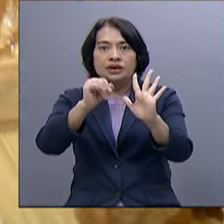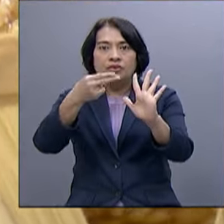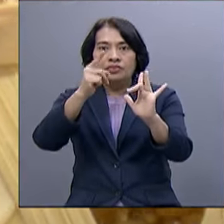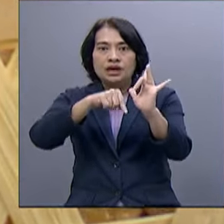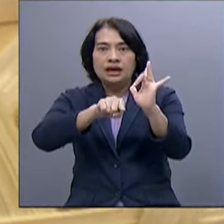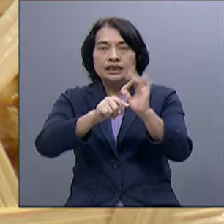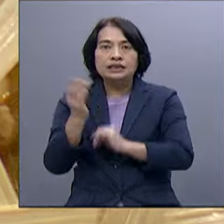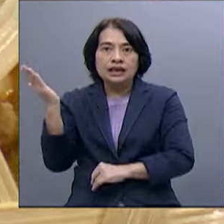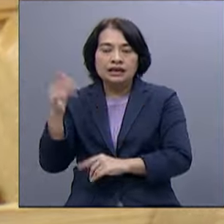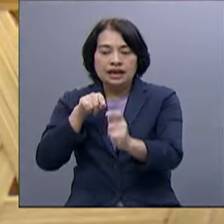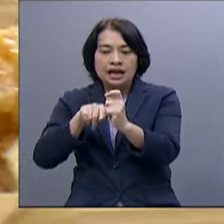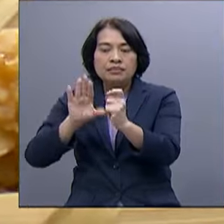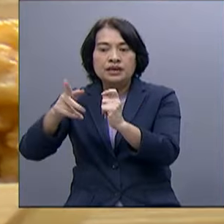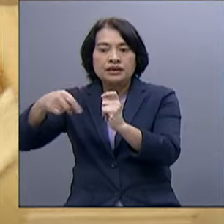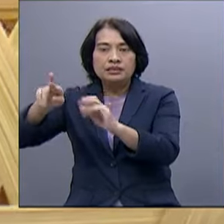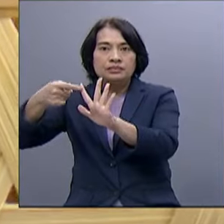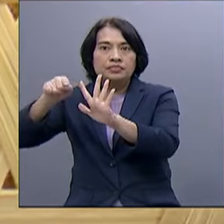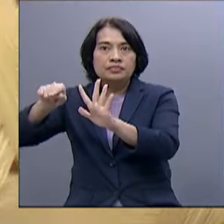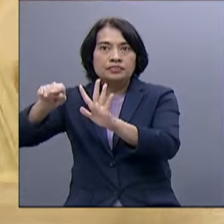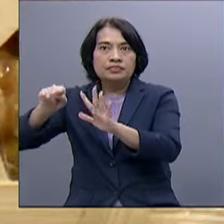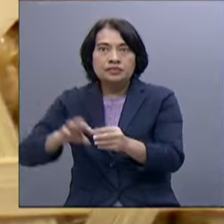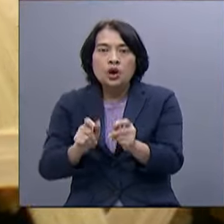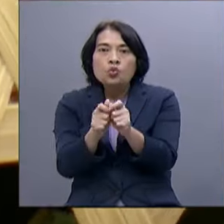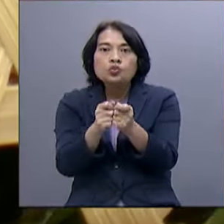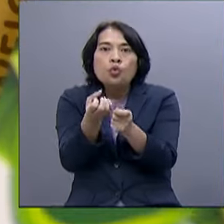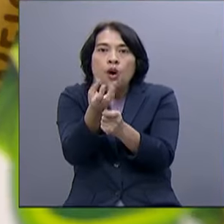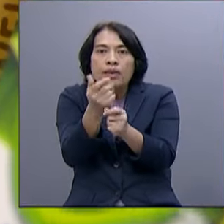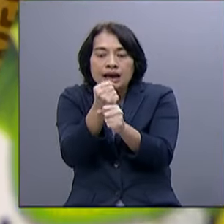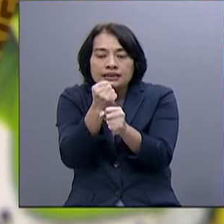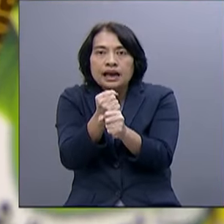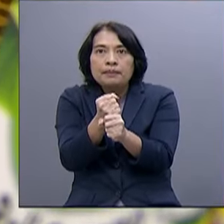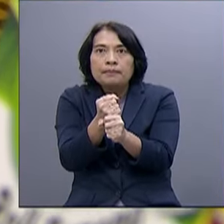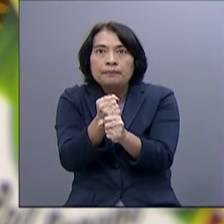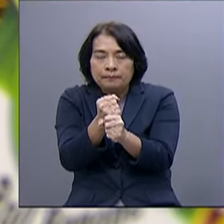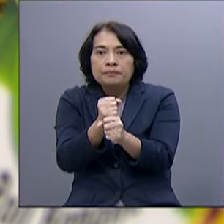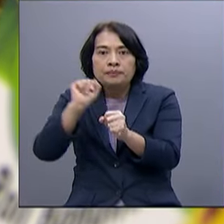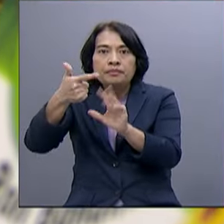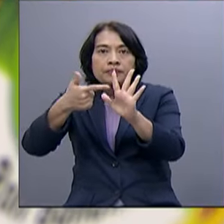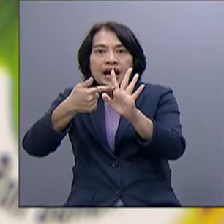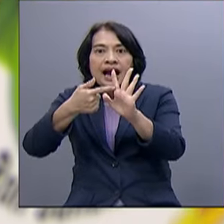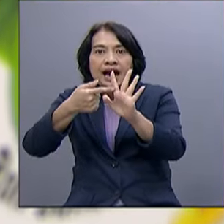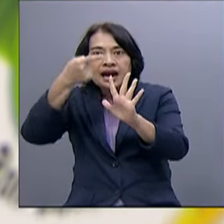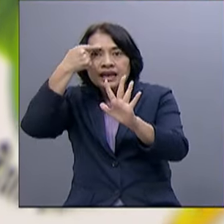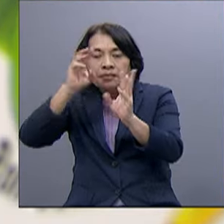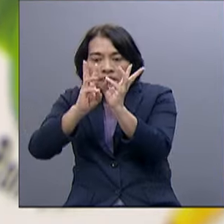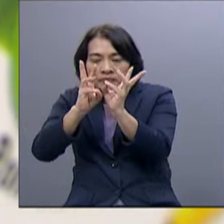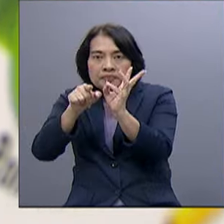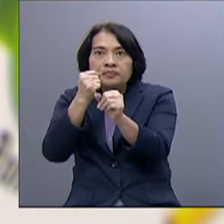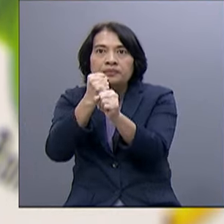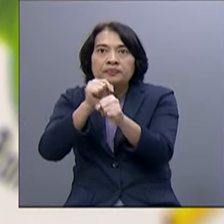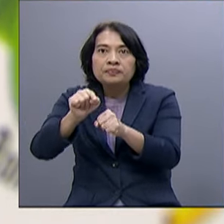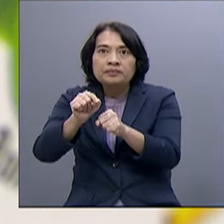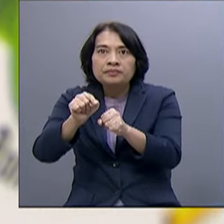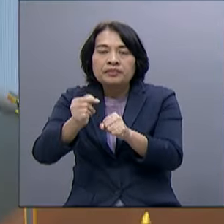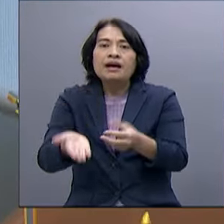จะสูตรจะใกล้เคียงกันนะครับบางทีก็จะใส่ถั่วเยอะหรือมีกลิ่นงานะครับซึ่งอันนี้ก็เป็นต้องเรียกว่าแล้วแต่ช